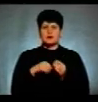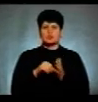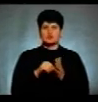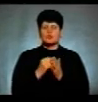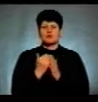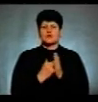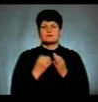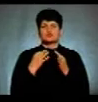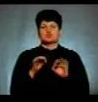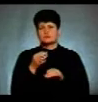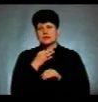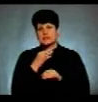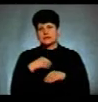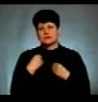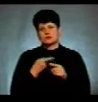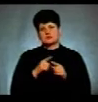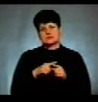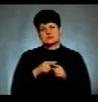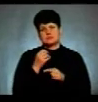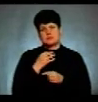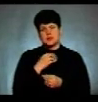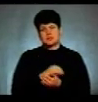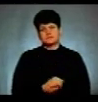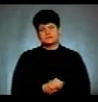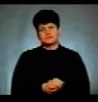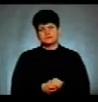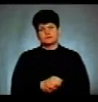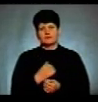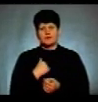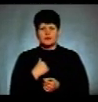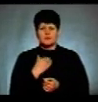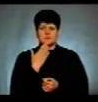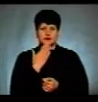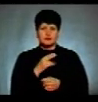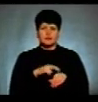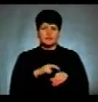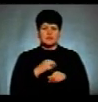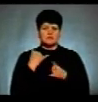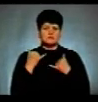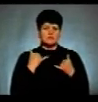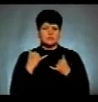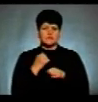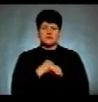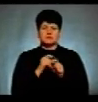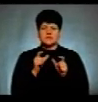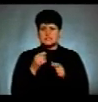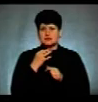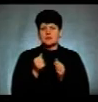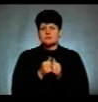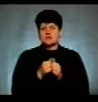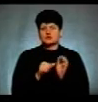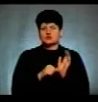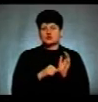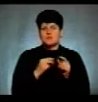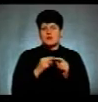програмі «Доступні ліки», видають ці препарати. Я питалася лікаря, вона дзвонила по аптеках, то казали, біля 6-го